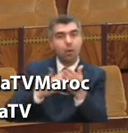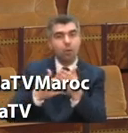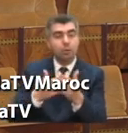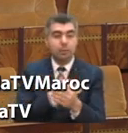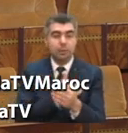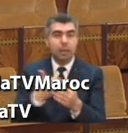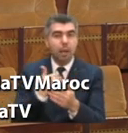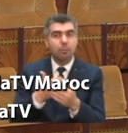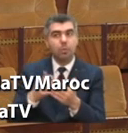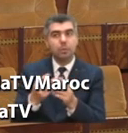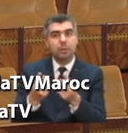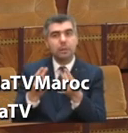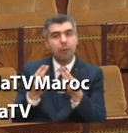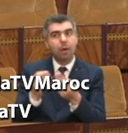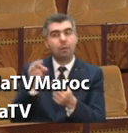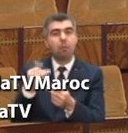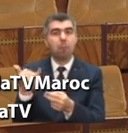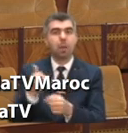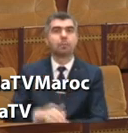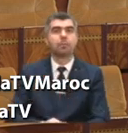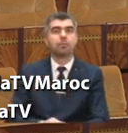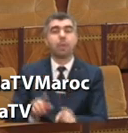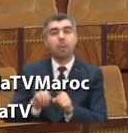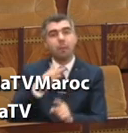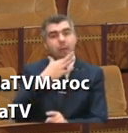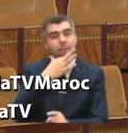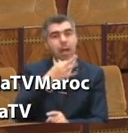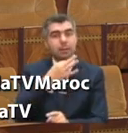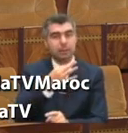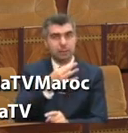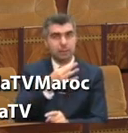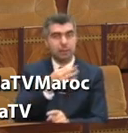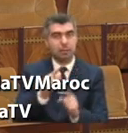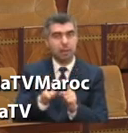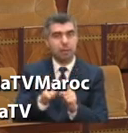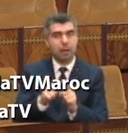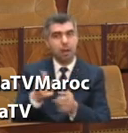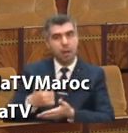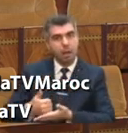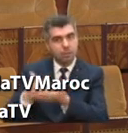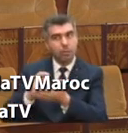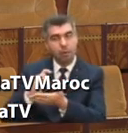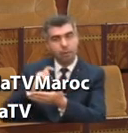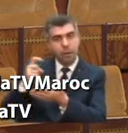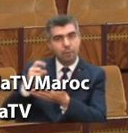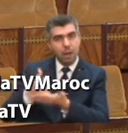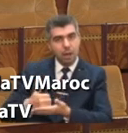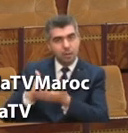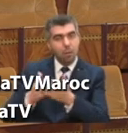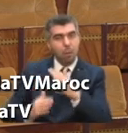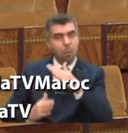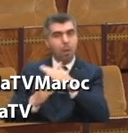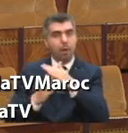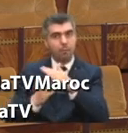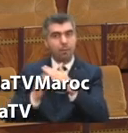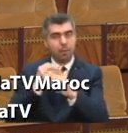وسلامة المأجورين، ثالثا تبسيط شروط الاستفادة من التعويض عن فقدان الشغل الذي كان